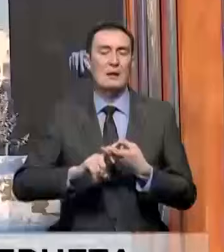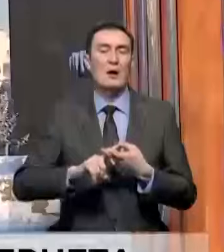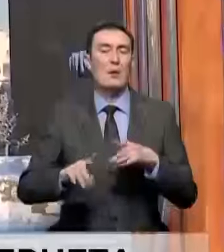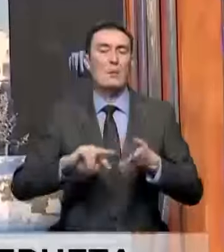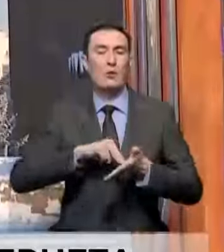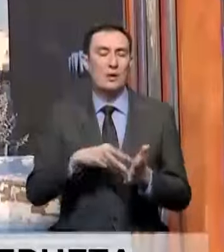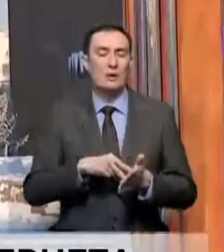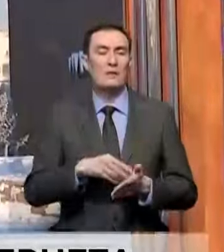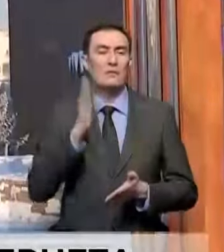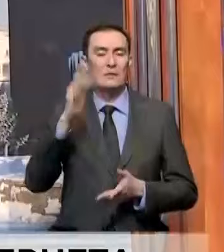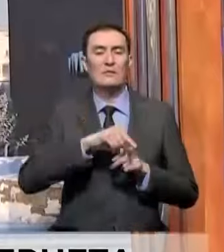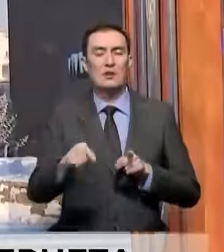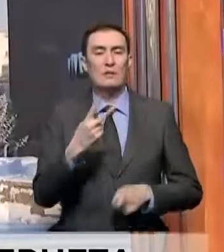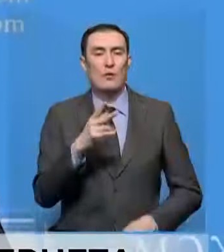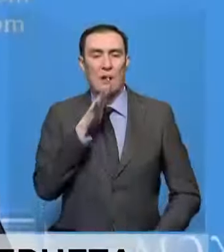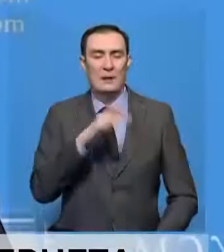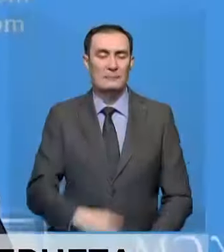Проект рассчитан на 2 года.